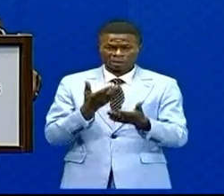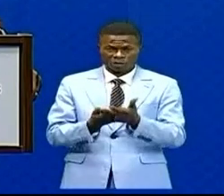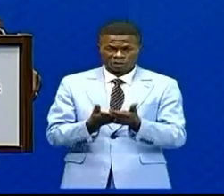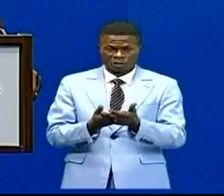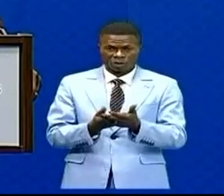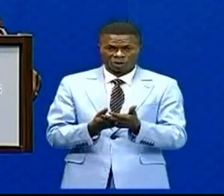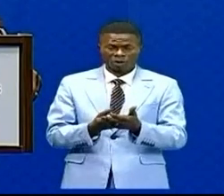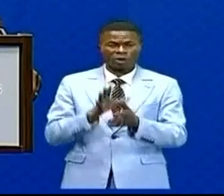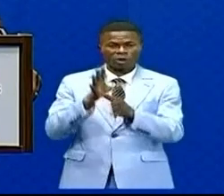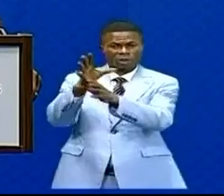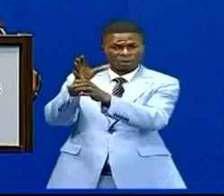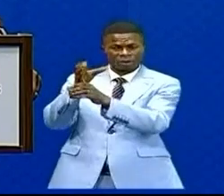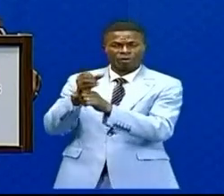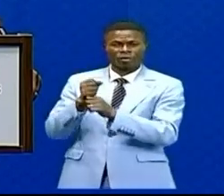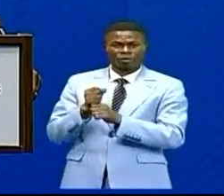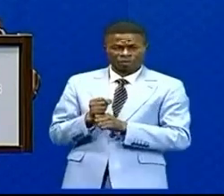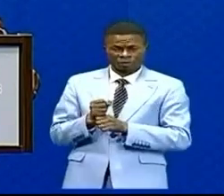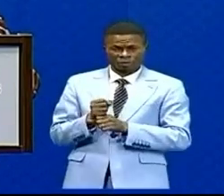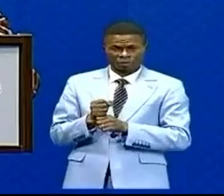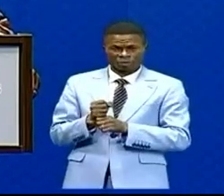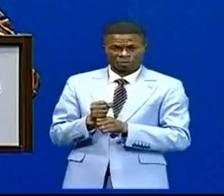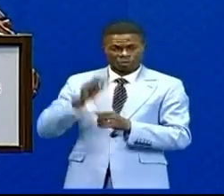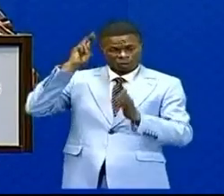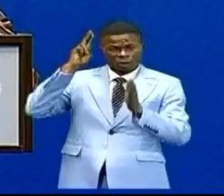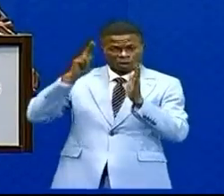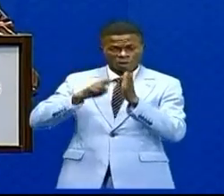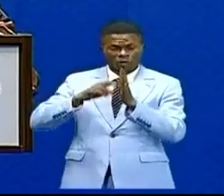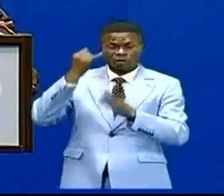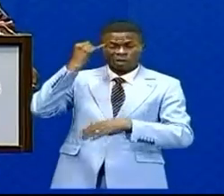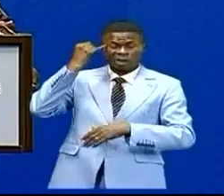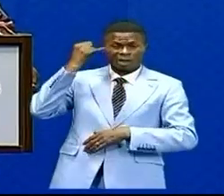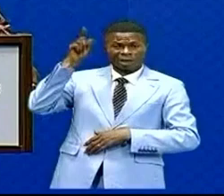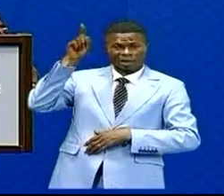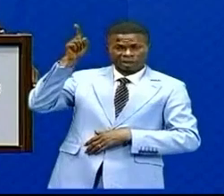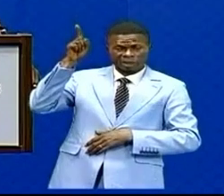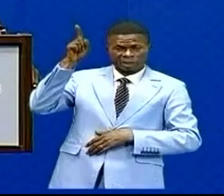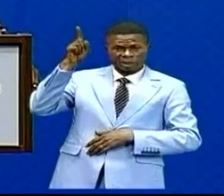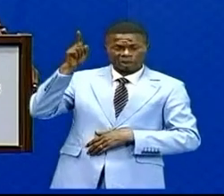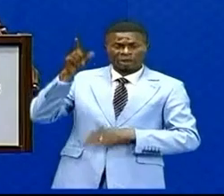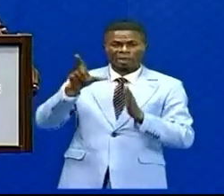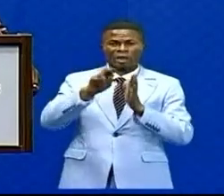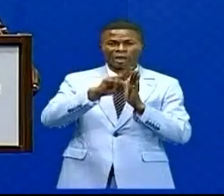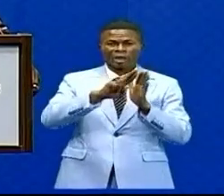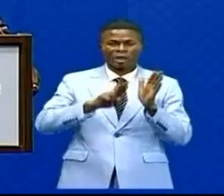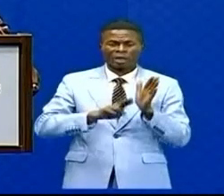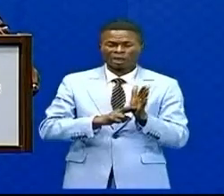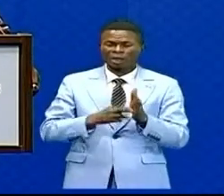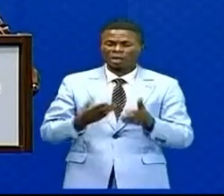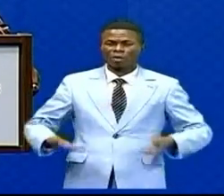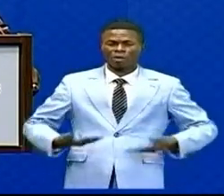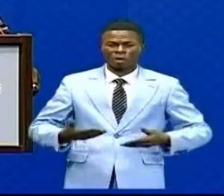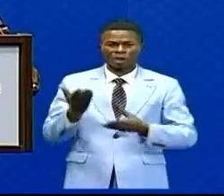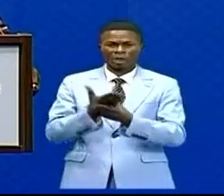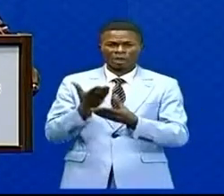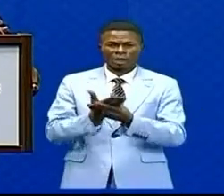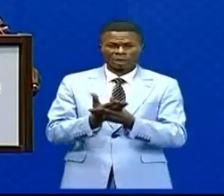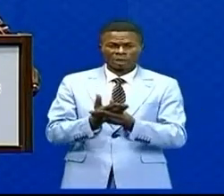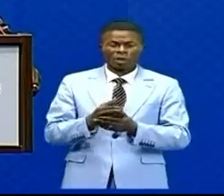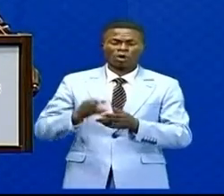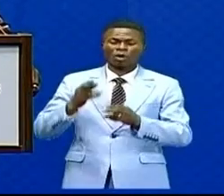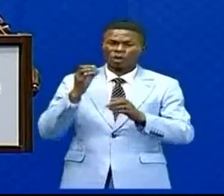à l'obtention de la part du gouvernement de l'Inde du règlement heureux des dossiers mis en